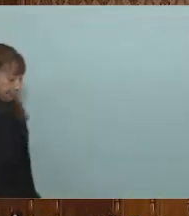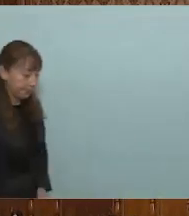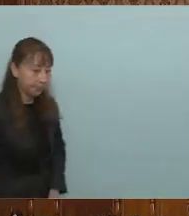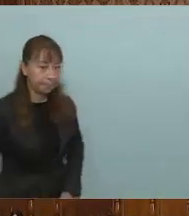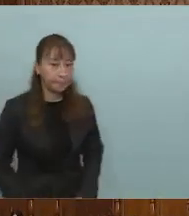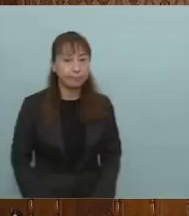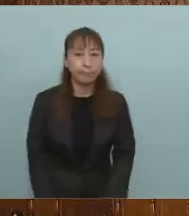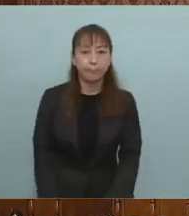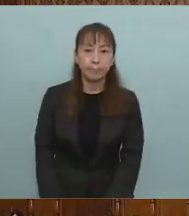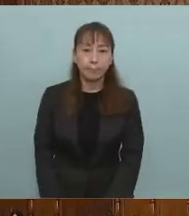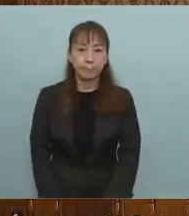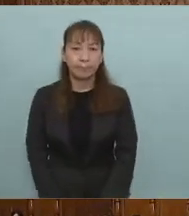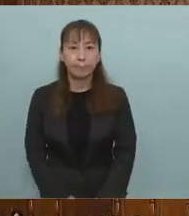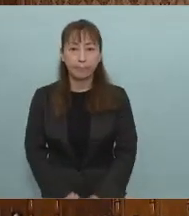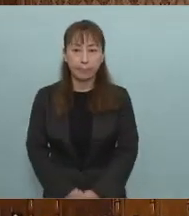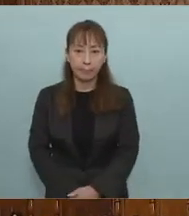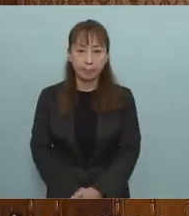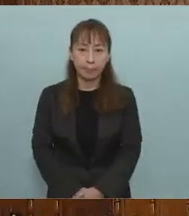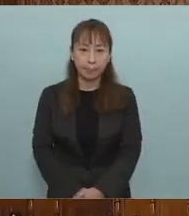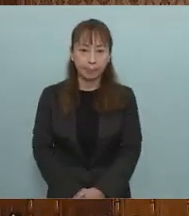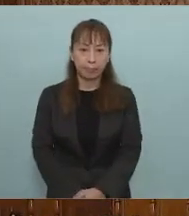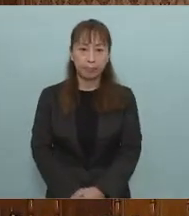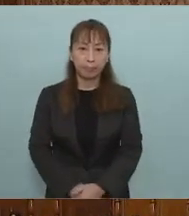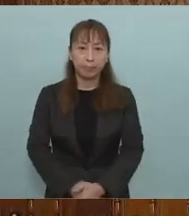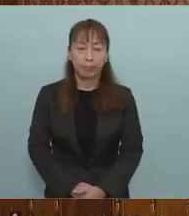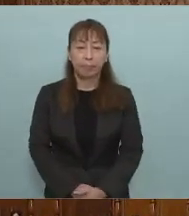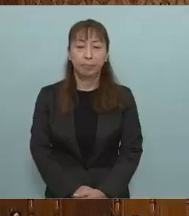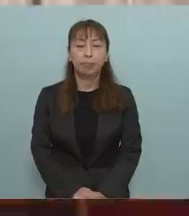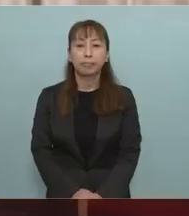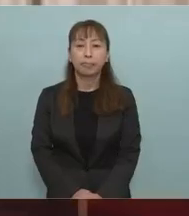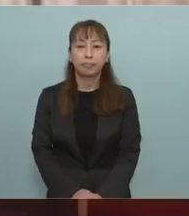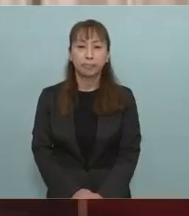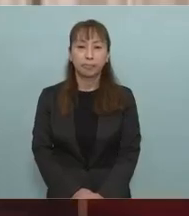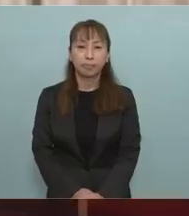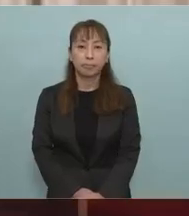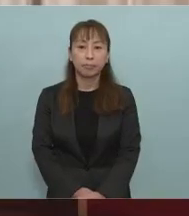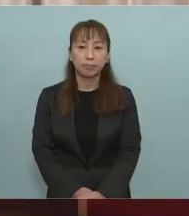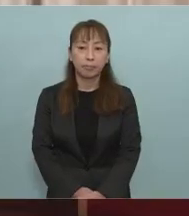浅田